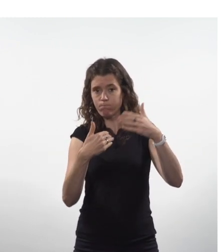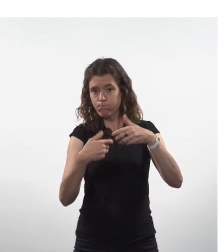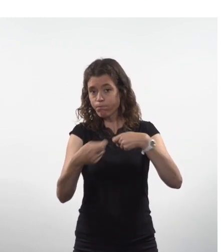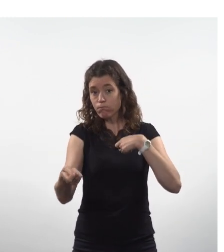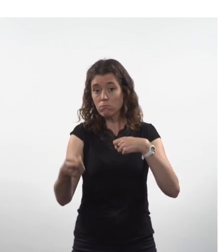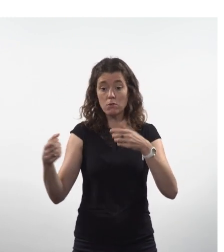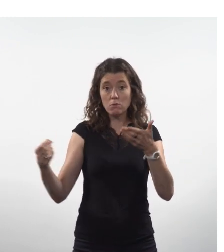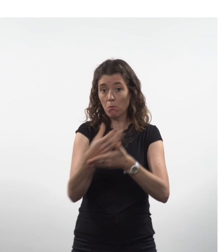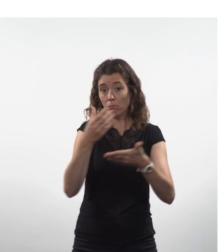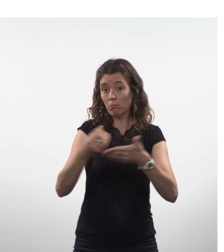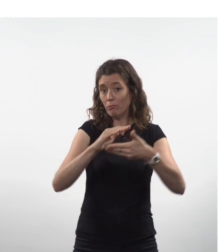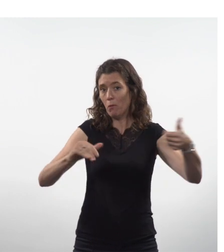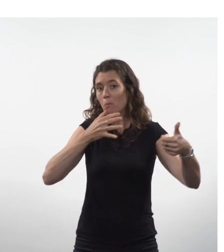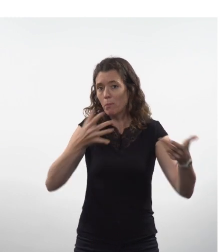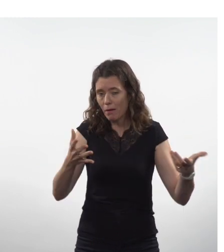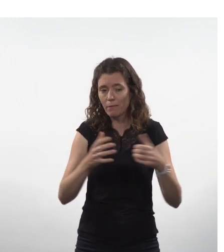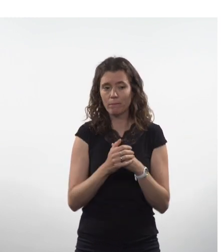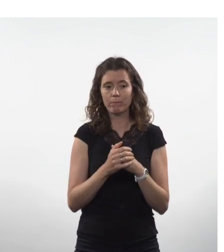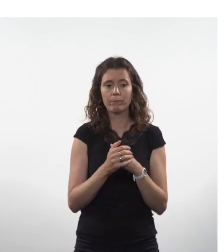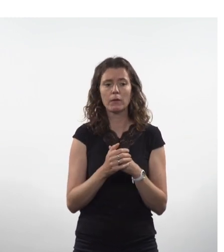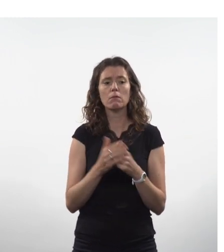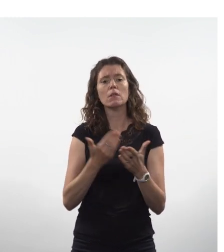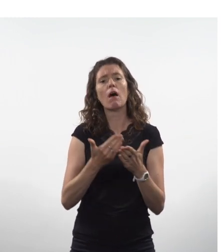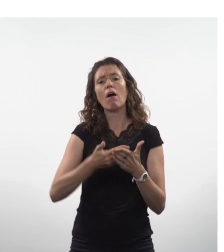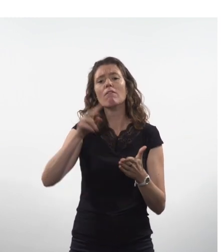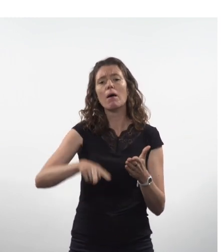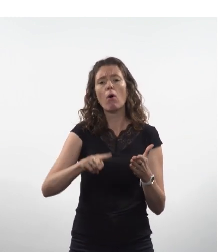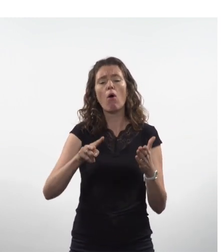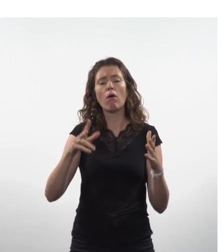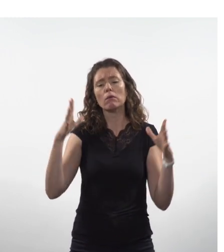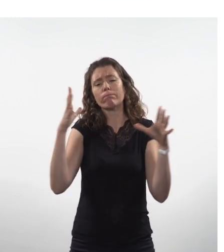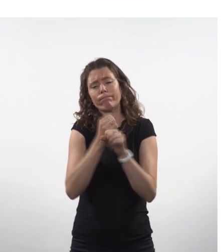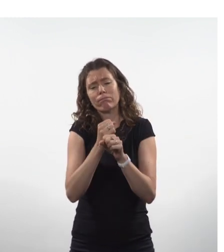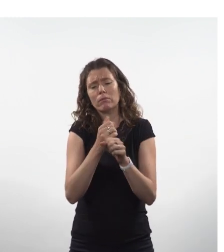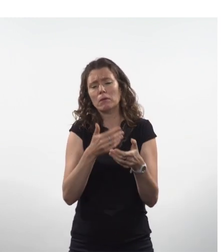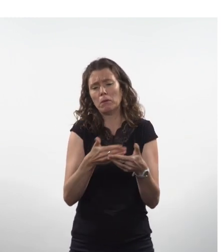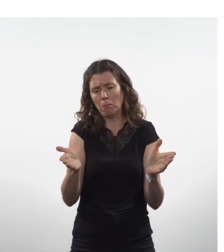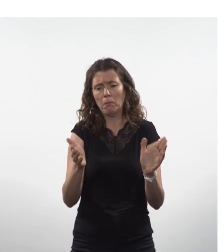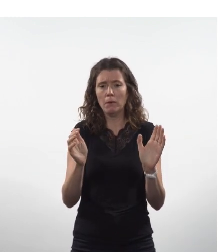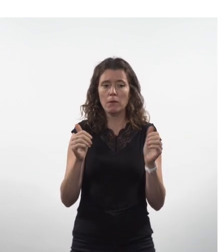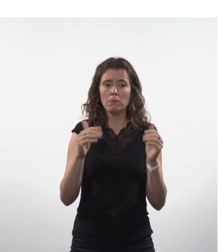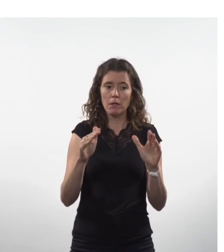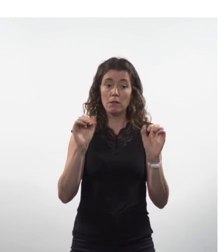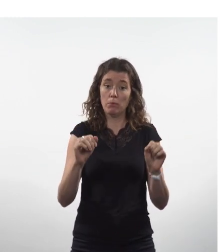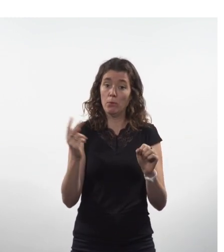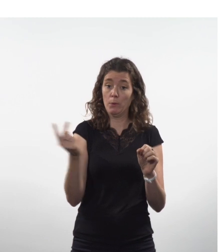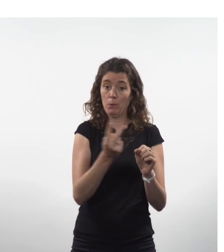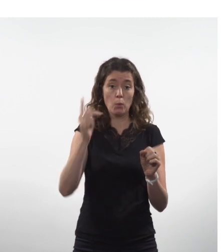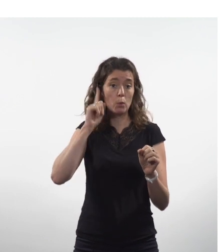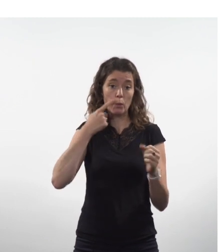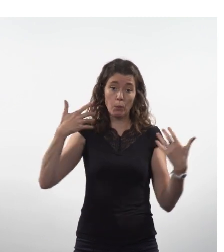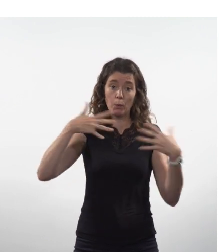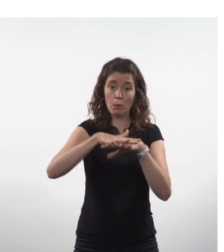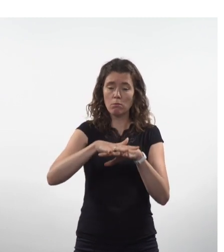sons directement au cerveau. Alors, ça c'est vraiment très généraliste comme ça, mais on peut mixer les surdité,